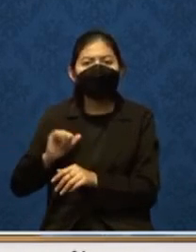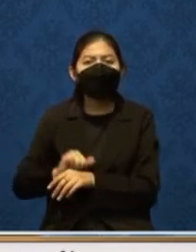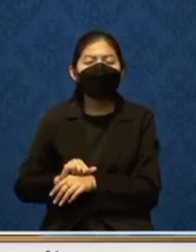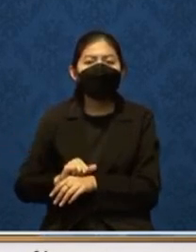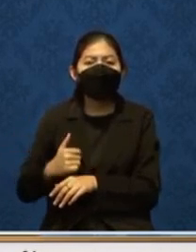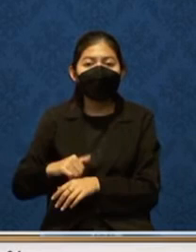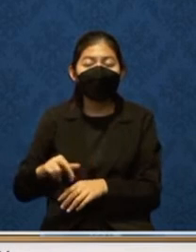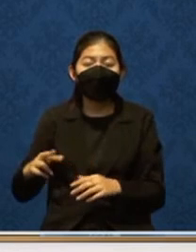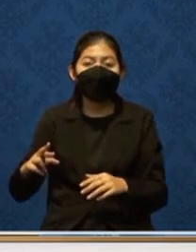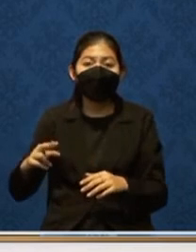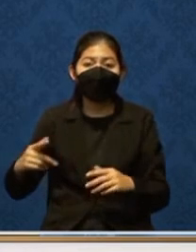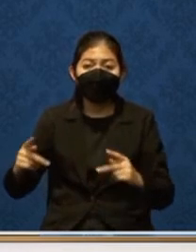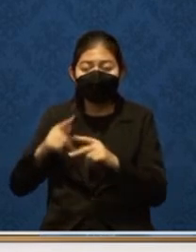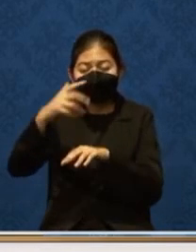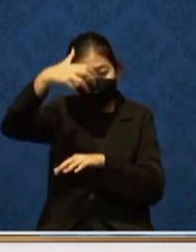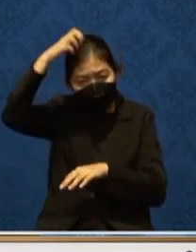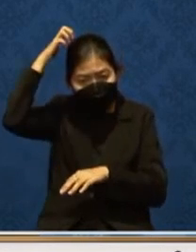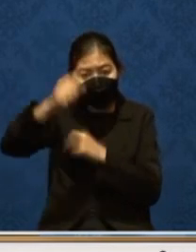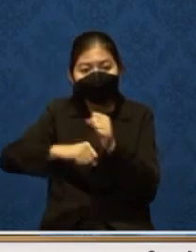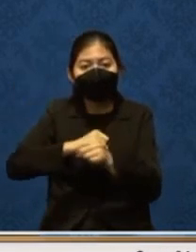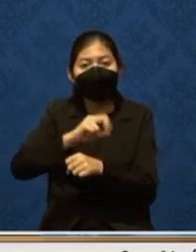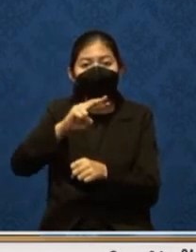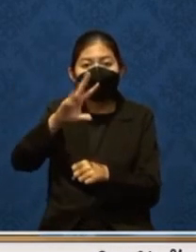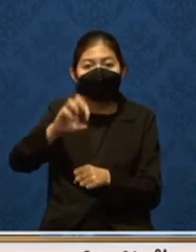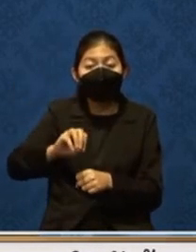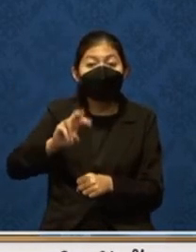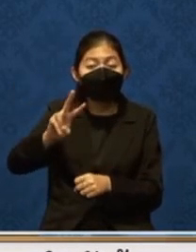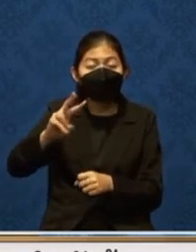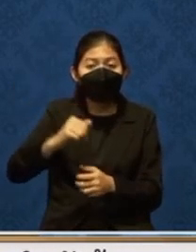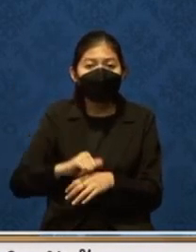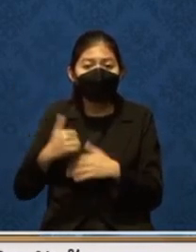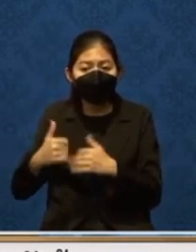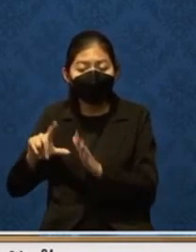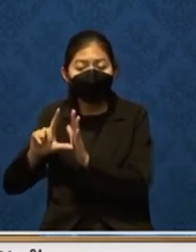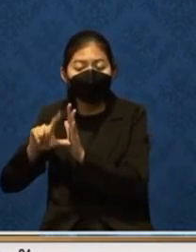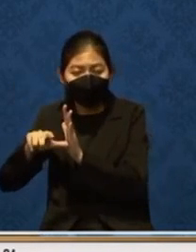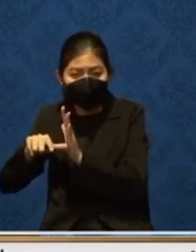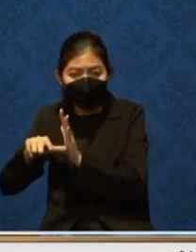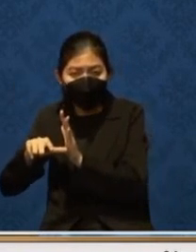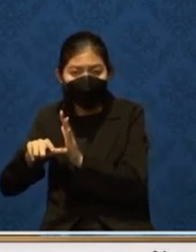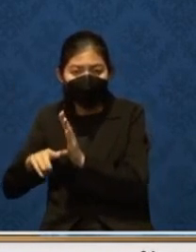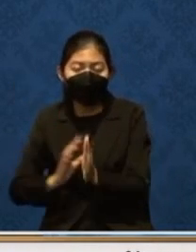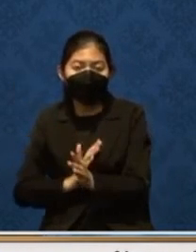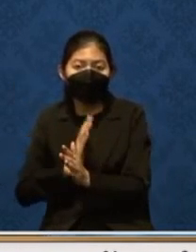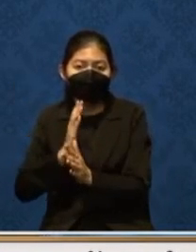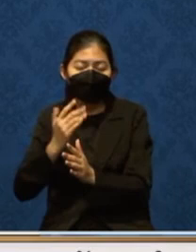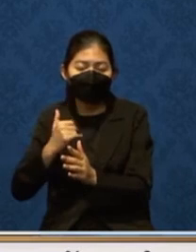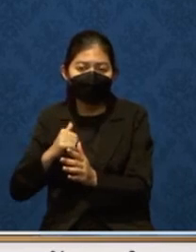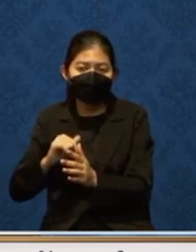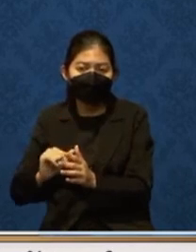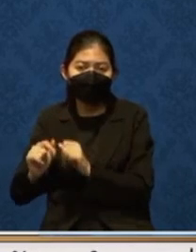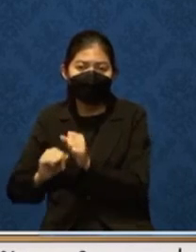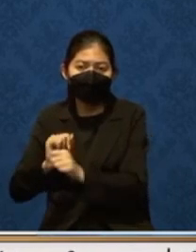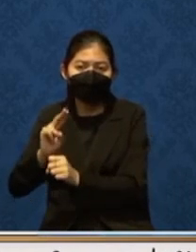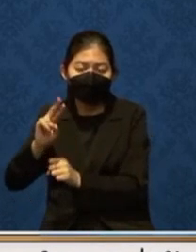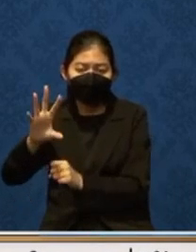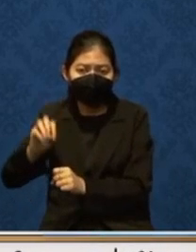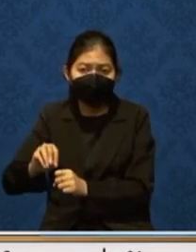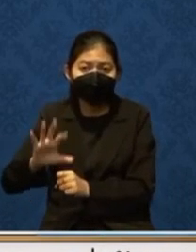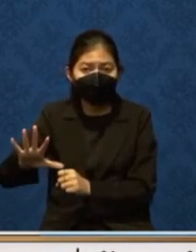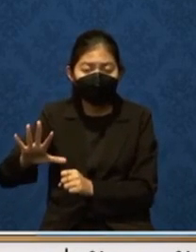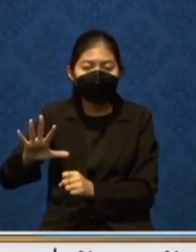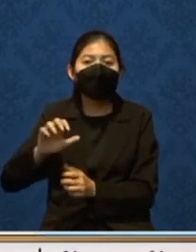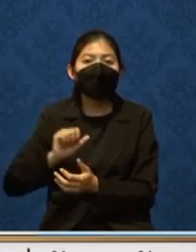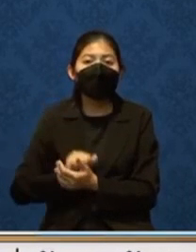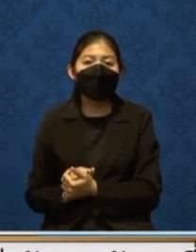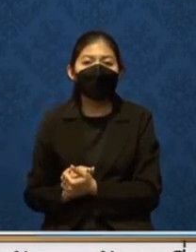ตรีเวากางกสวงอารไยในปี 82จนกระท่างเข้ามารตำแ่งเลขา overheadทกภัภูมใจไทยในปี 2555หลงจากท